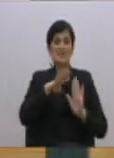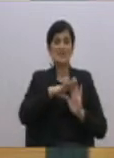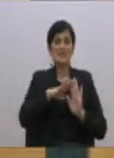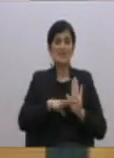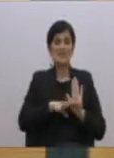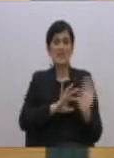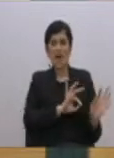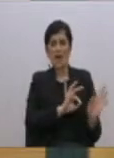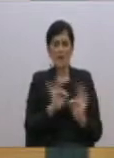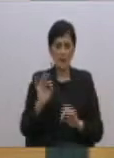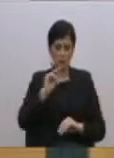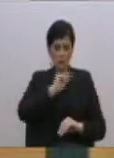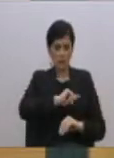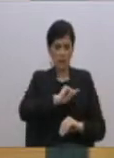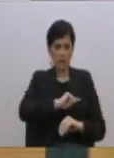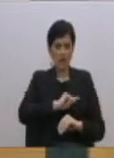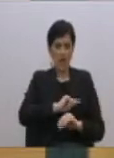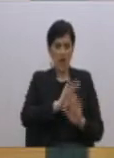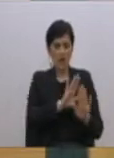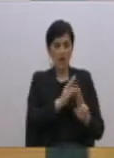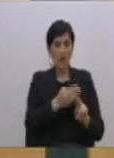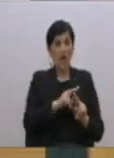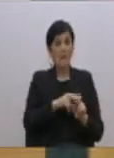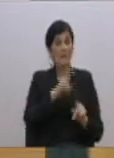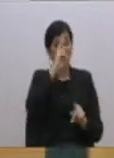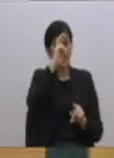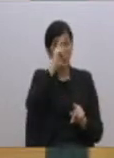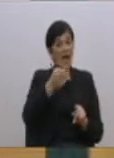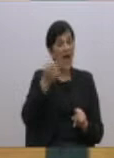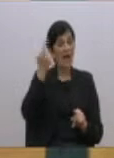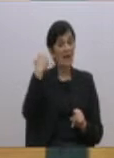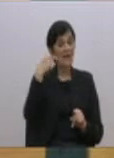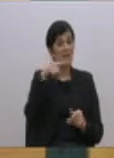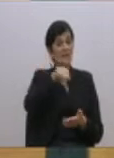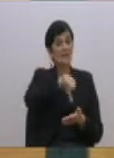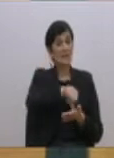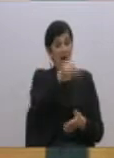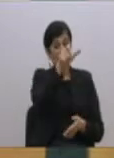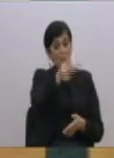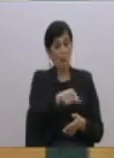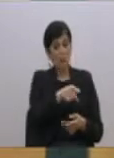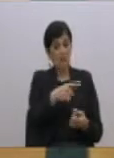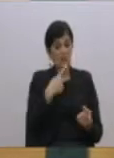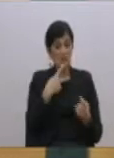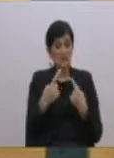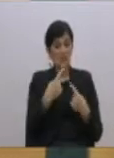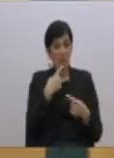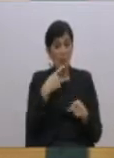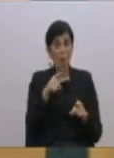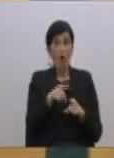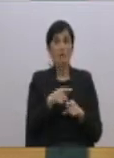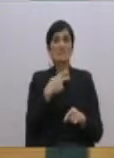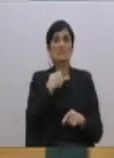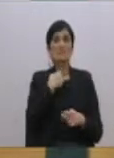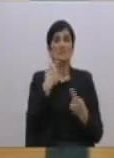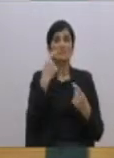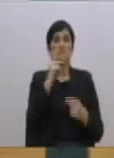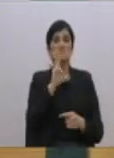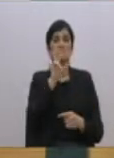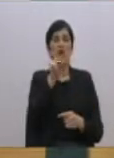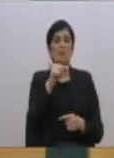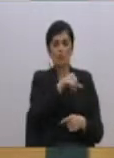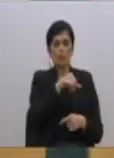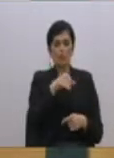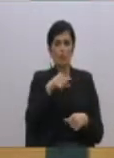khasiati. Amitom am khelisuflebis, im khelisuflebis tsaromadgeneli, rodesats saubrobs ese mentoruli tonit, me pikrob rom